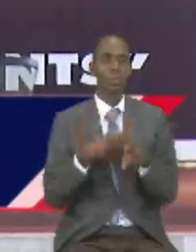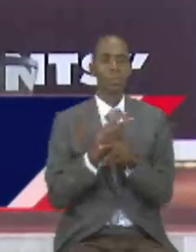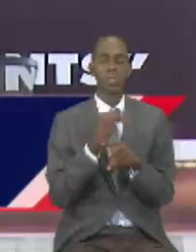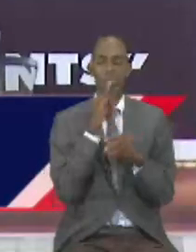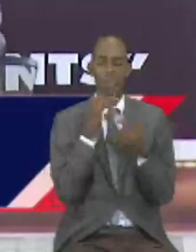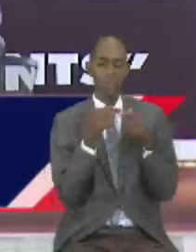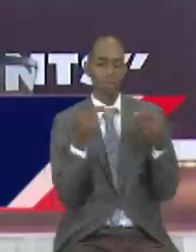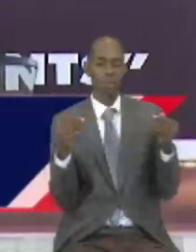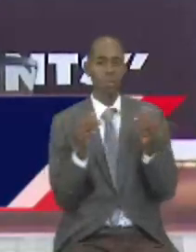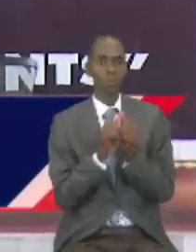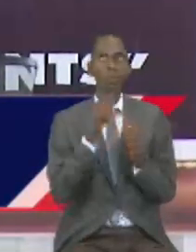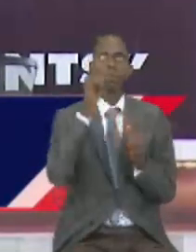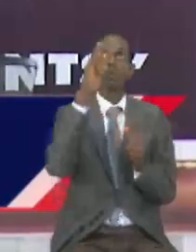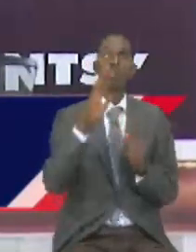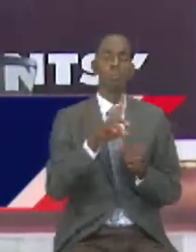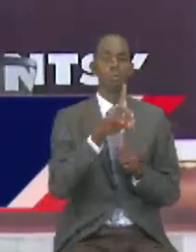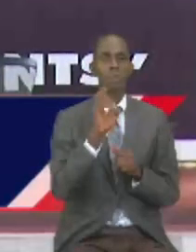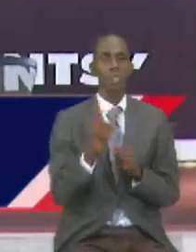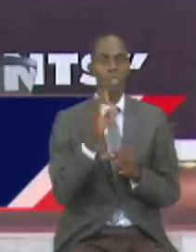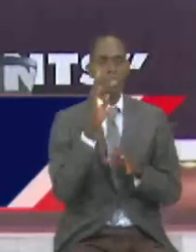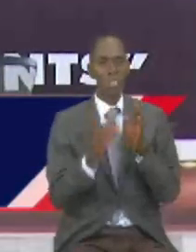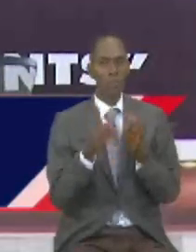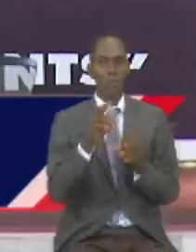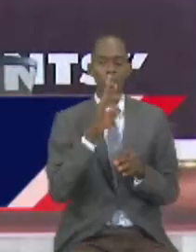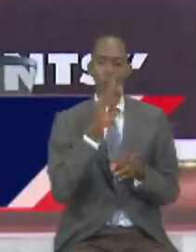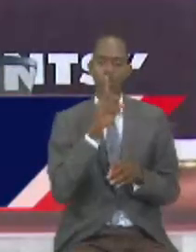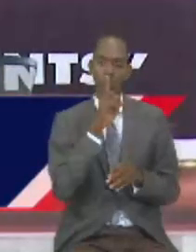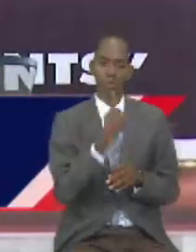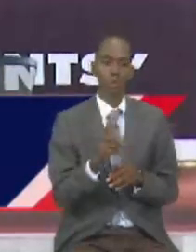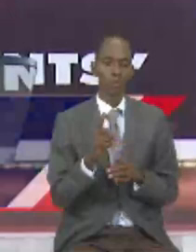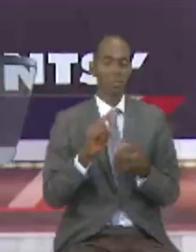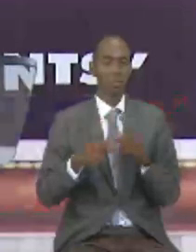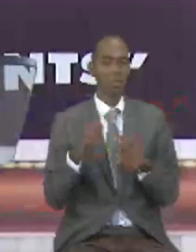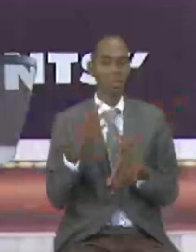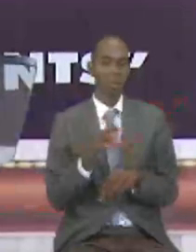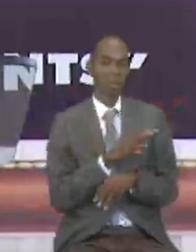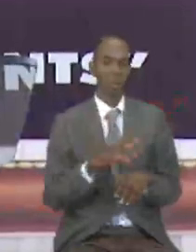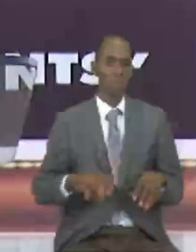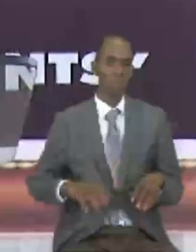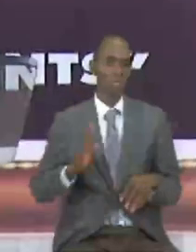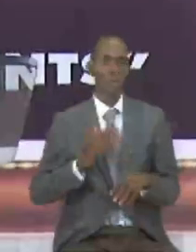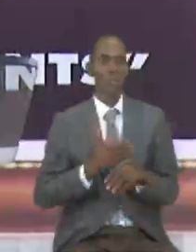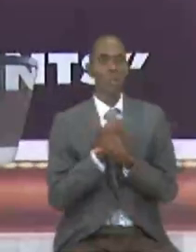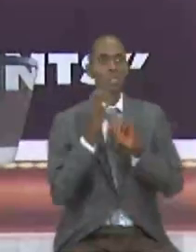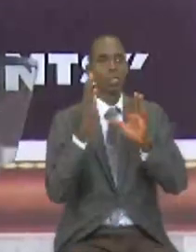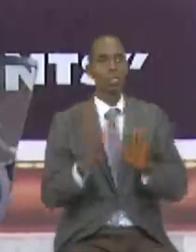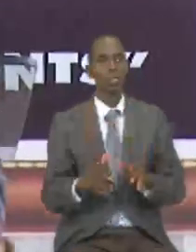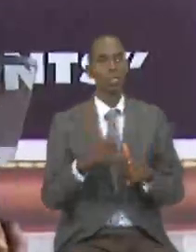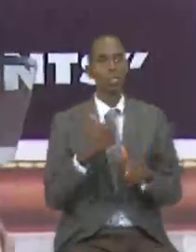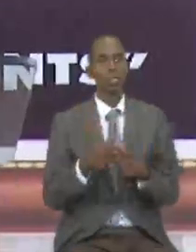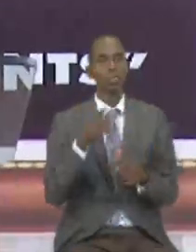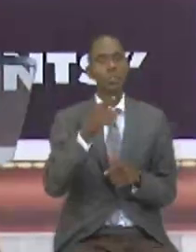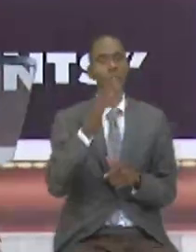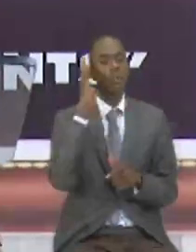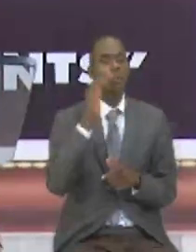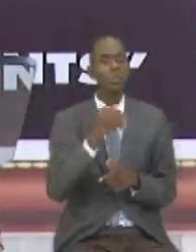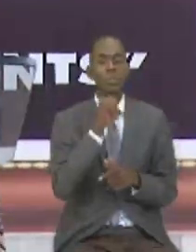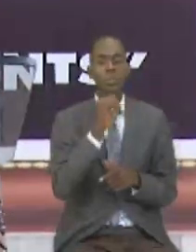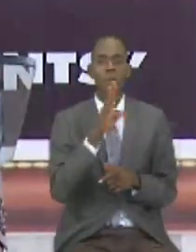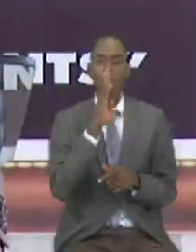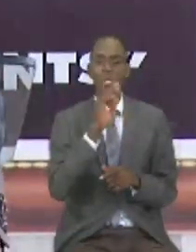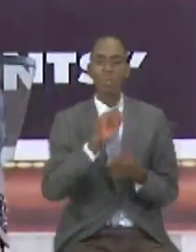est inimitié contre Dieu? Ici, c'est dit, si tu es un véritable ami de Dieu, un véritable ami du Seigneur, tu ne seras pas ami du